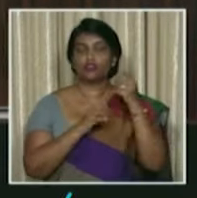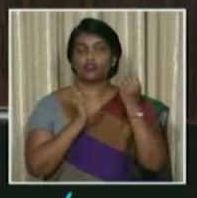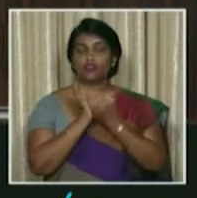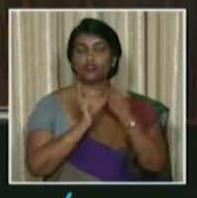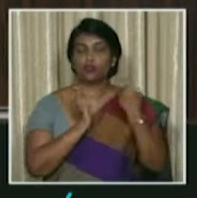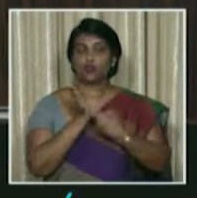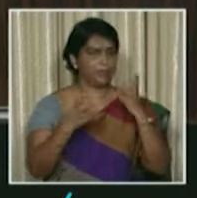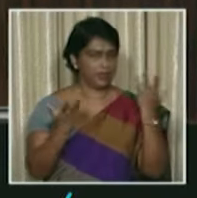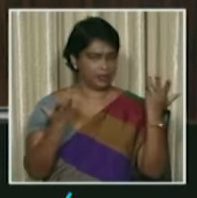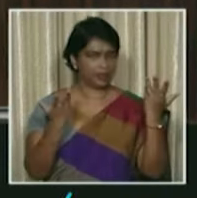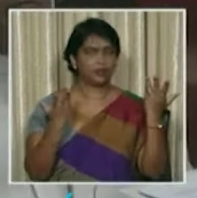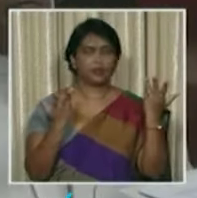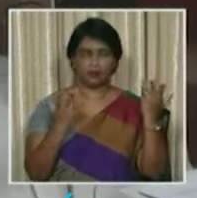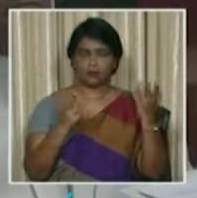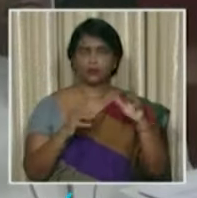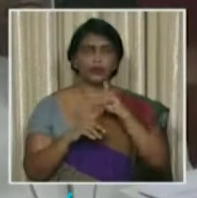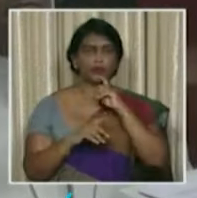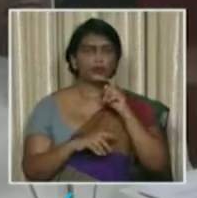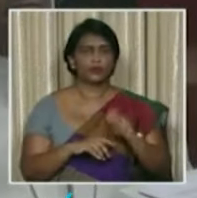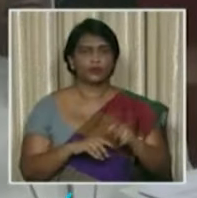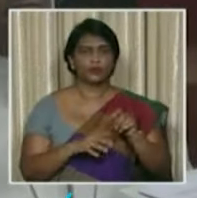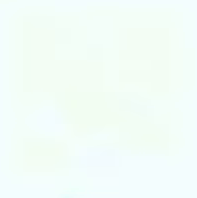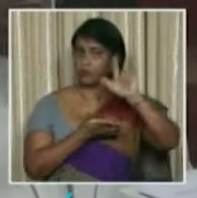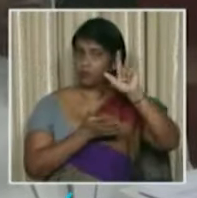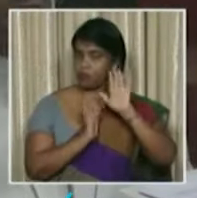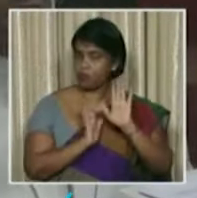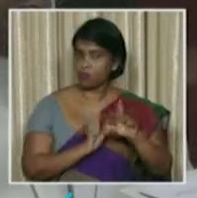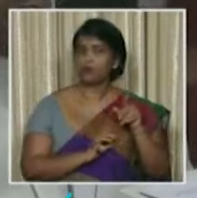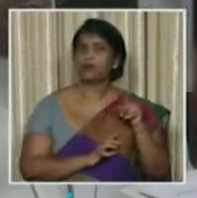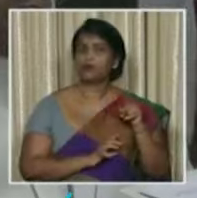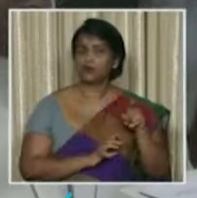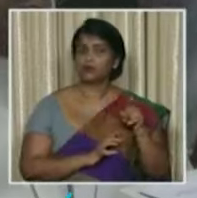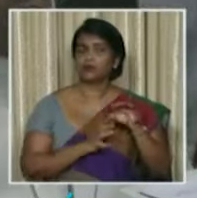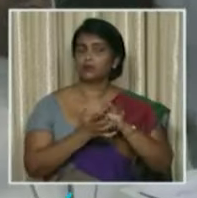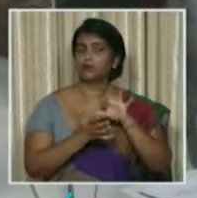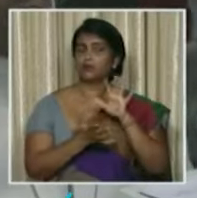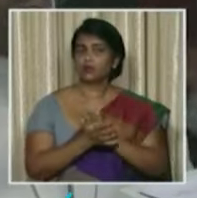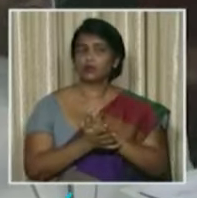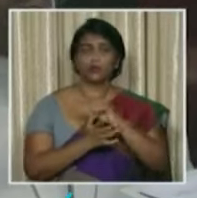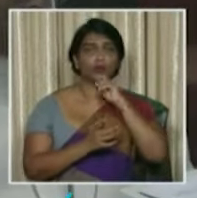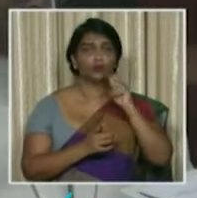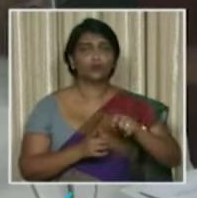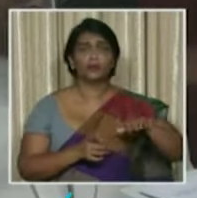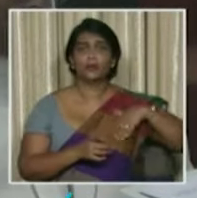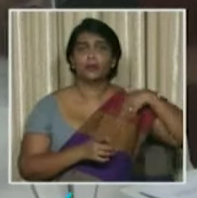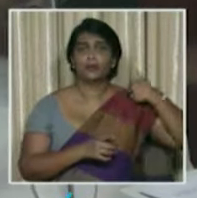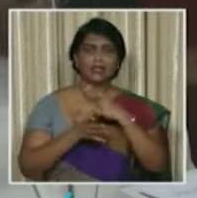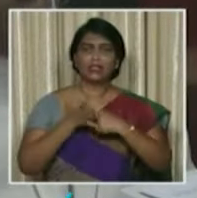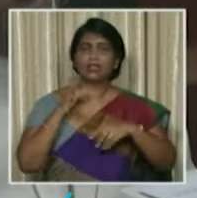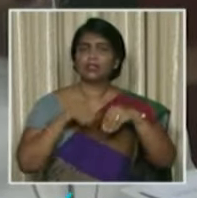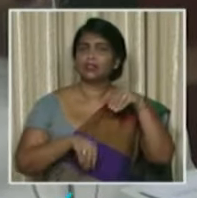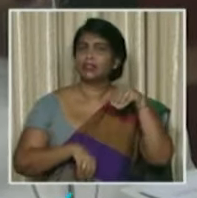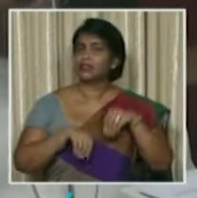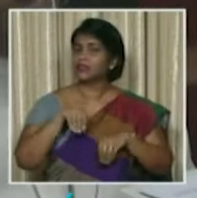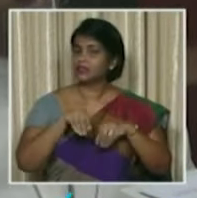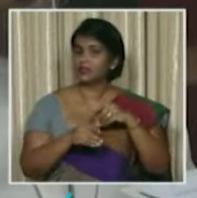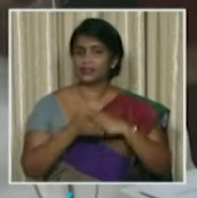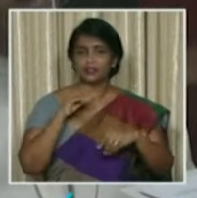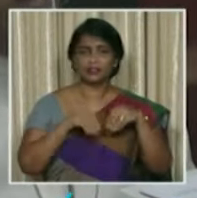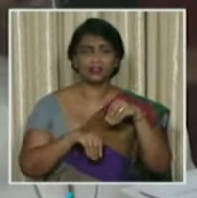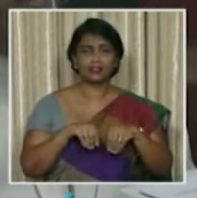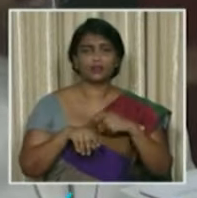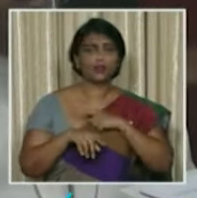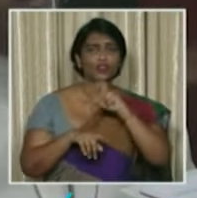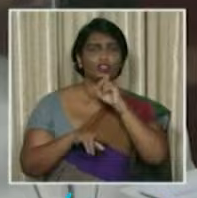കുലഹട്ട് പേത്തീമ നിയമിത വിനിശ്ചയകാരോട്ട് റട്ടയാണ് ഒന്നാം ഏക തീരണയ കാരണോ അഗ്ര വിനിശ്ചയകാരത്തുമായി വിനിശ്ചയകാരോ അപ്പി നെവേ ദേശപാലനജ്ഞന്റെ